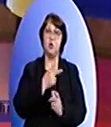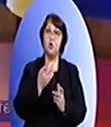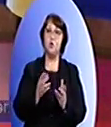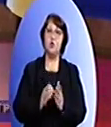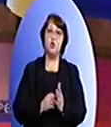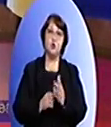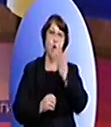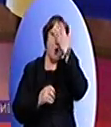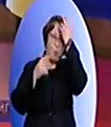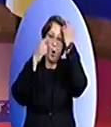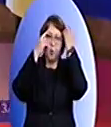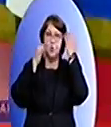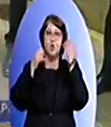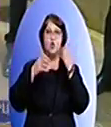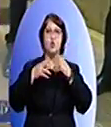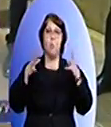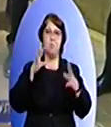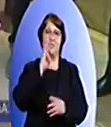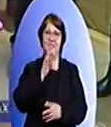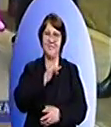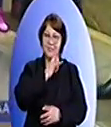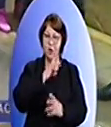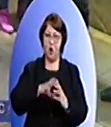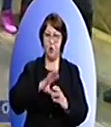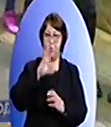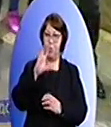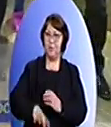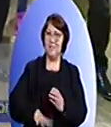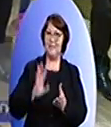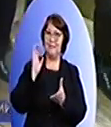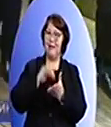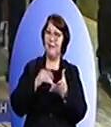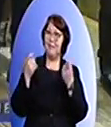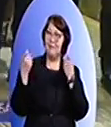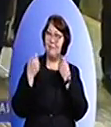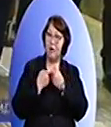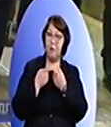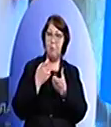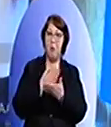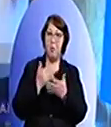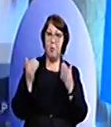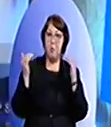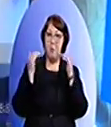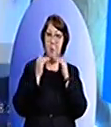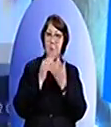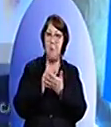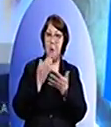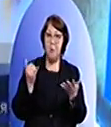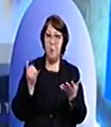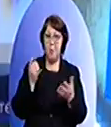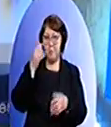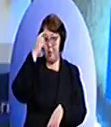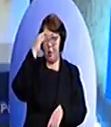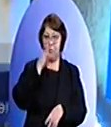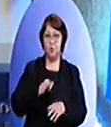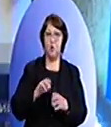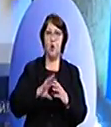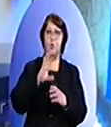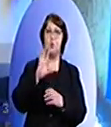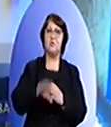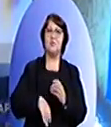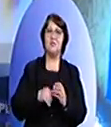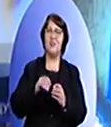Манай улсын томоохон тооцогддог ресторанууд олон улсын жижигд нийцэж байгаа эсхийг нь судлахаар Монголын кулинарийн холбоо дэлхийн тогооч нарын холбоонд хүсэлт гаргасан